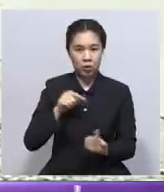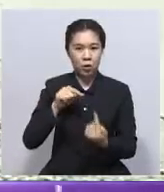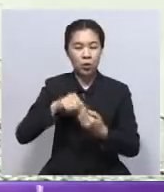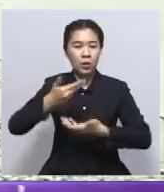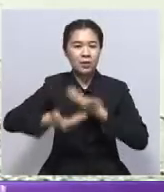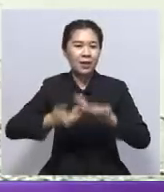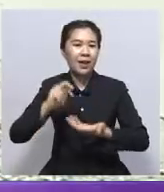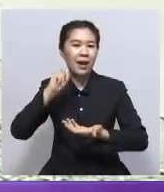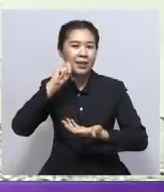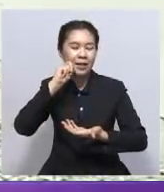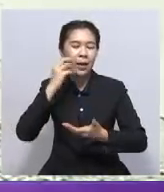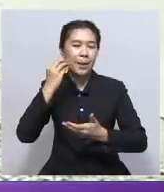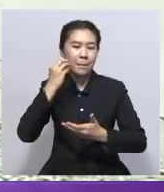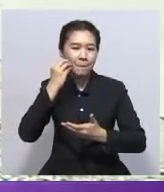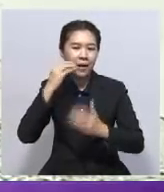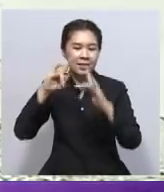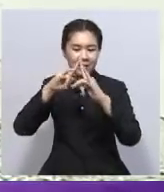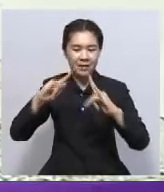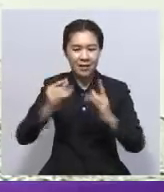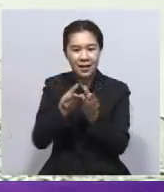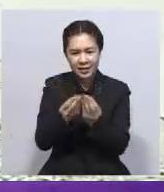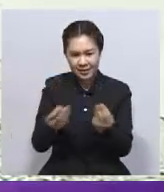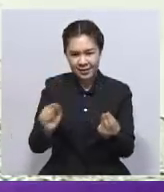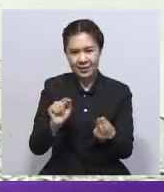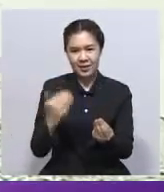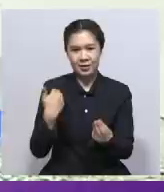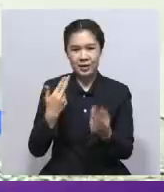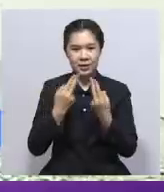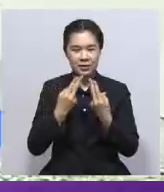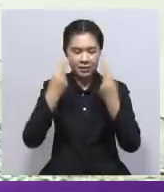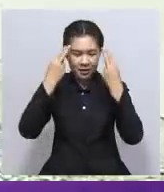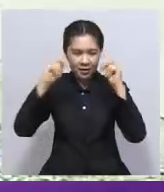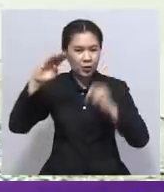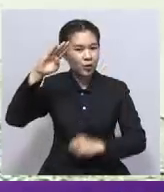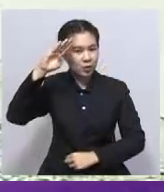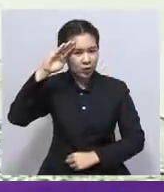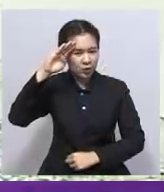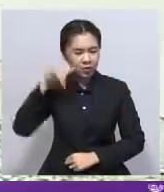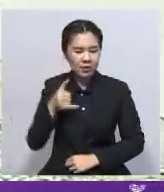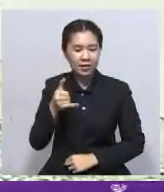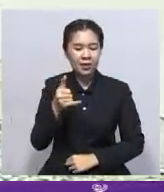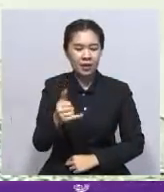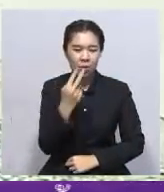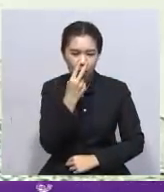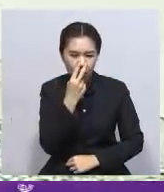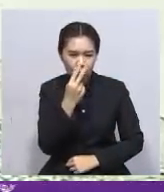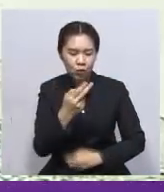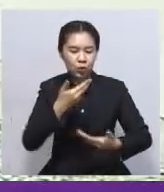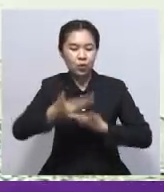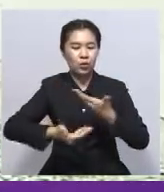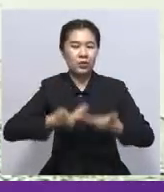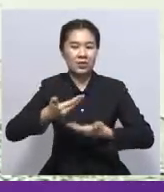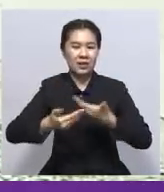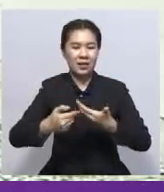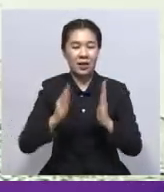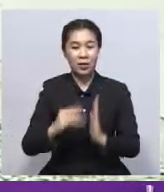ลาดน้ำบ้านสาราดินค่ะซึ่งในอีกสักครู่นี้นะคะนายกรัฐมนตรีจะได้เดินทางมาถึงที่นี่นะคะเพื่อเยี่ยมชมซึ่งเป็นตลาดประชารัฐค